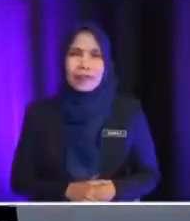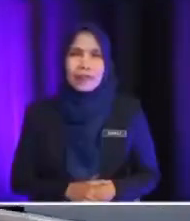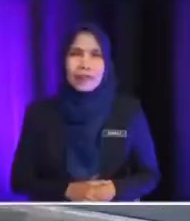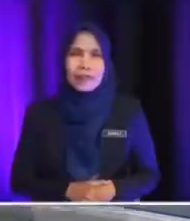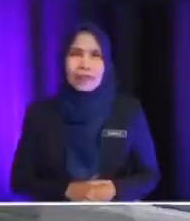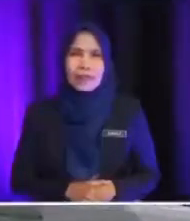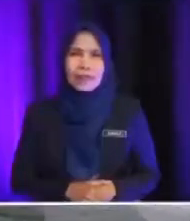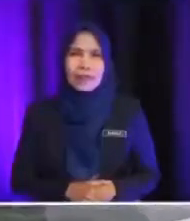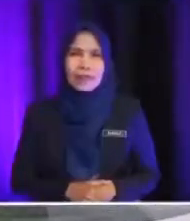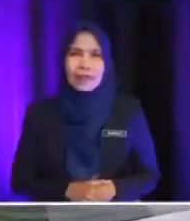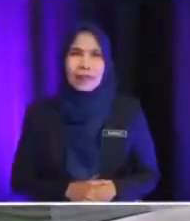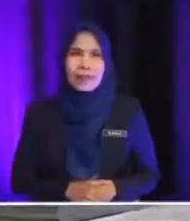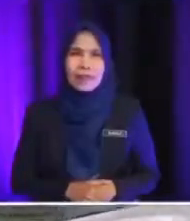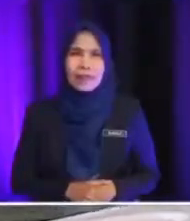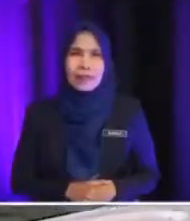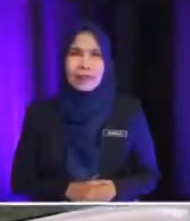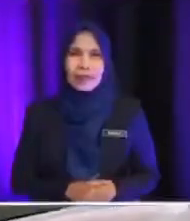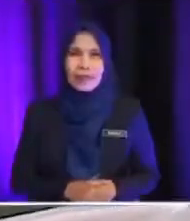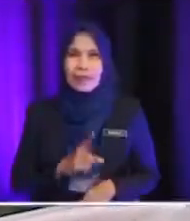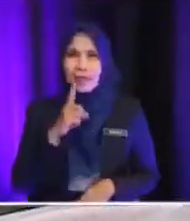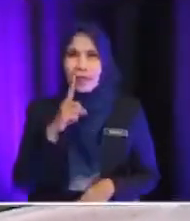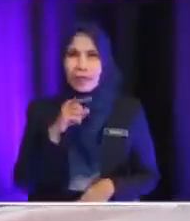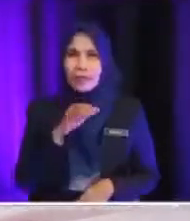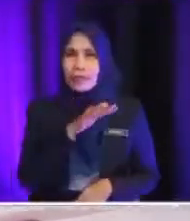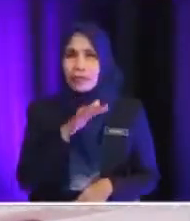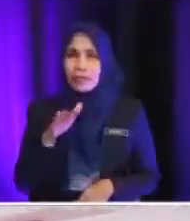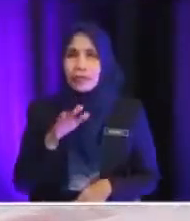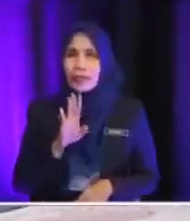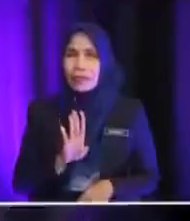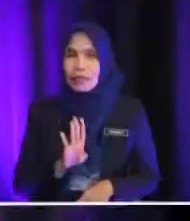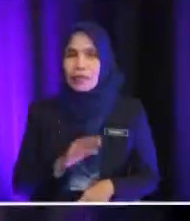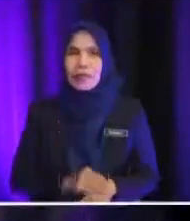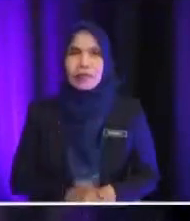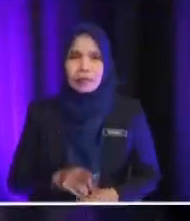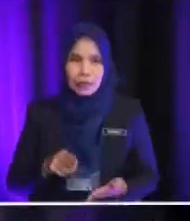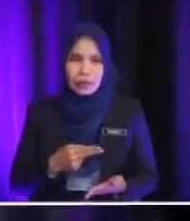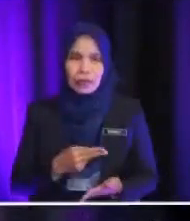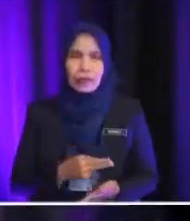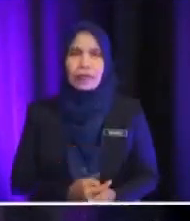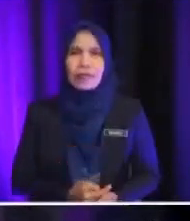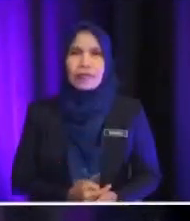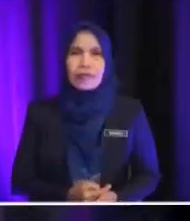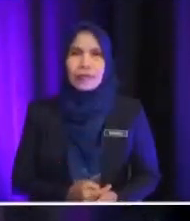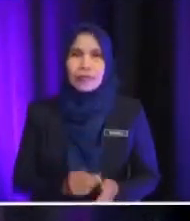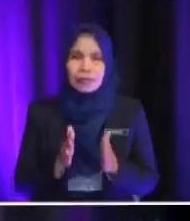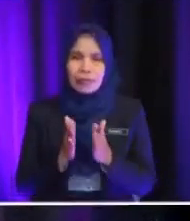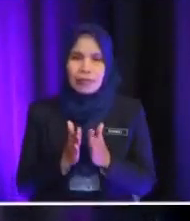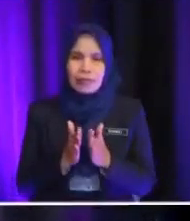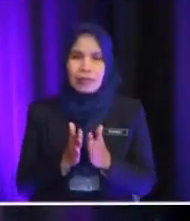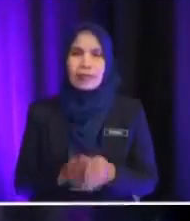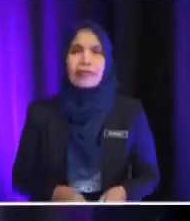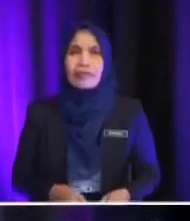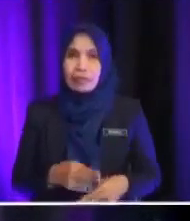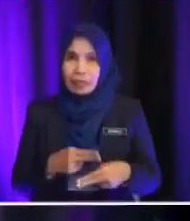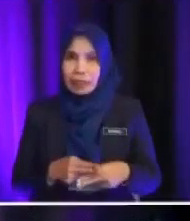Gula. Okey, dan seterusnya 1/4 sudu kecil garam. Okey, cikgu letakkan gula dulu.